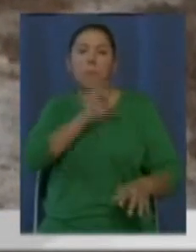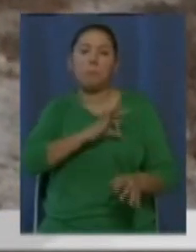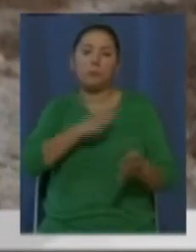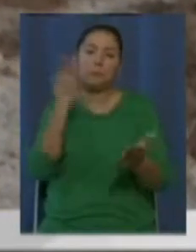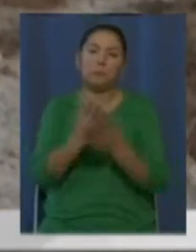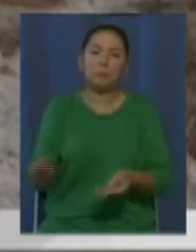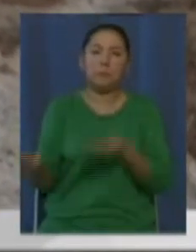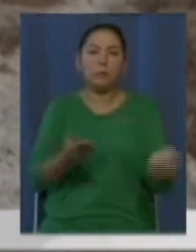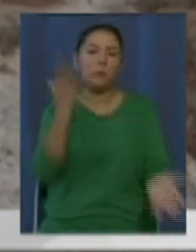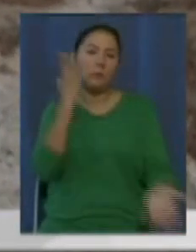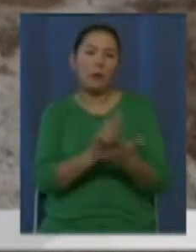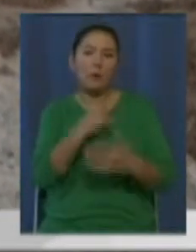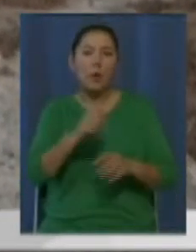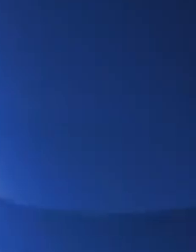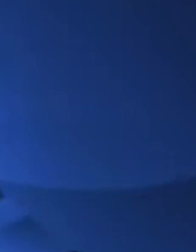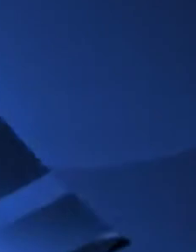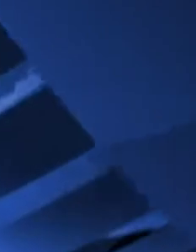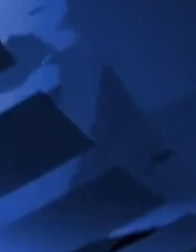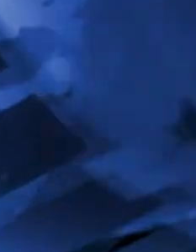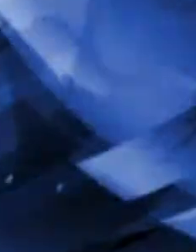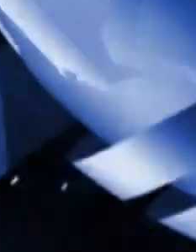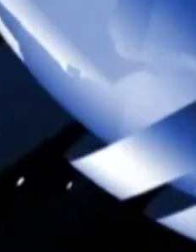Беркінбай Қарабаев, өңір жаңалықтары.